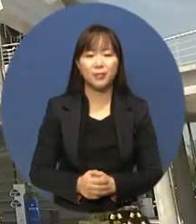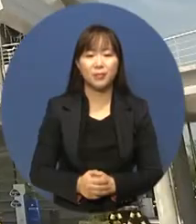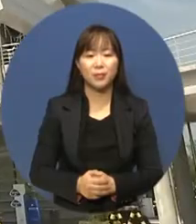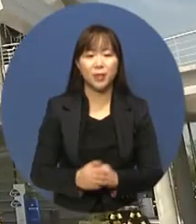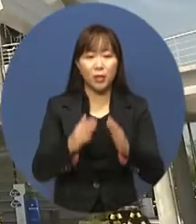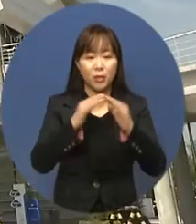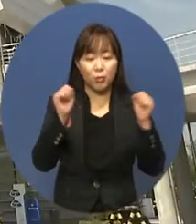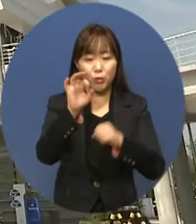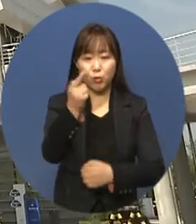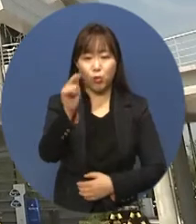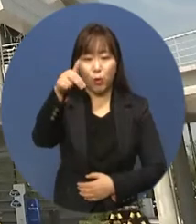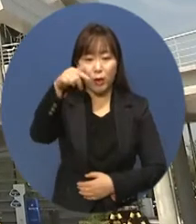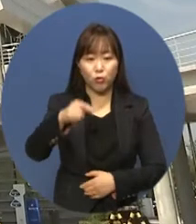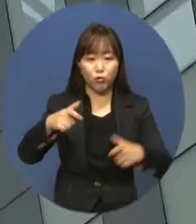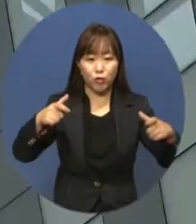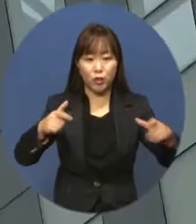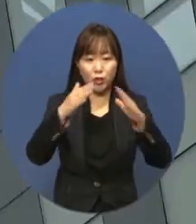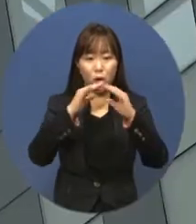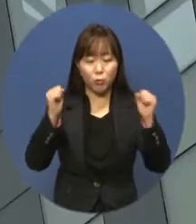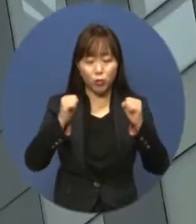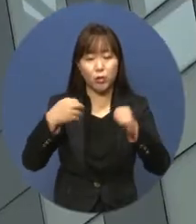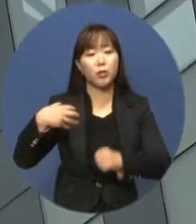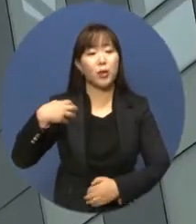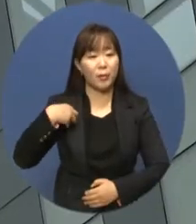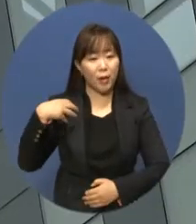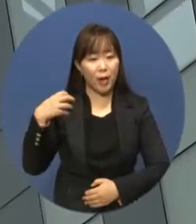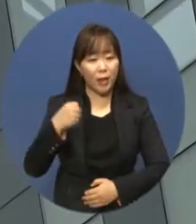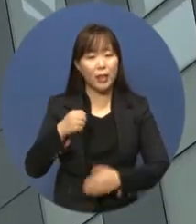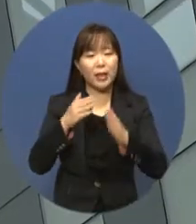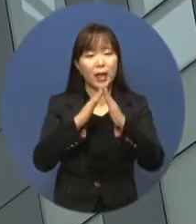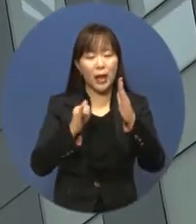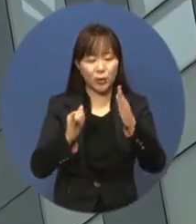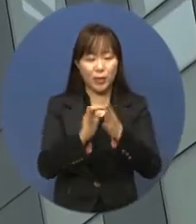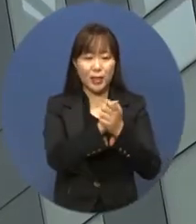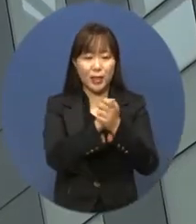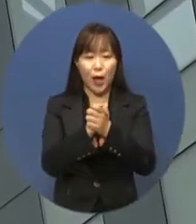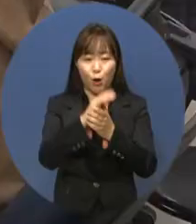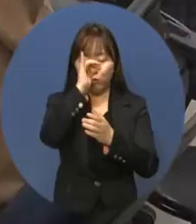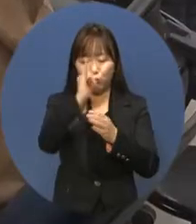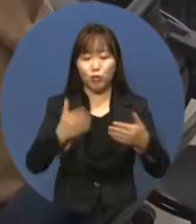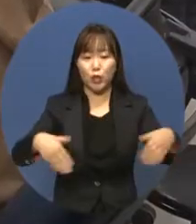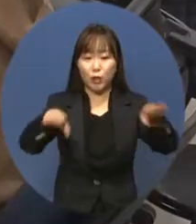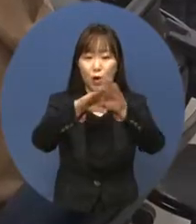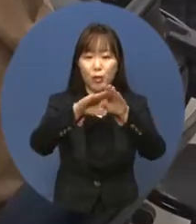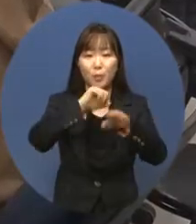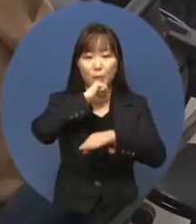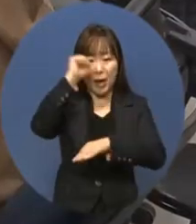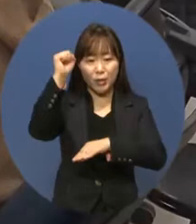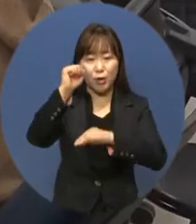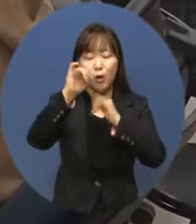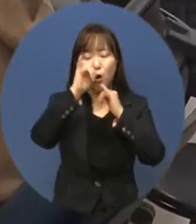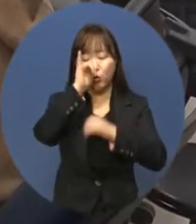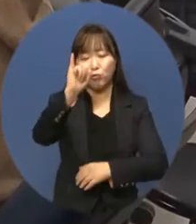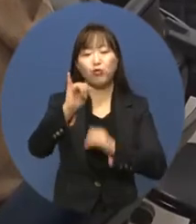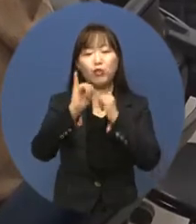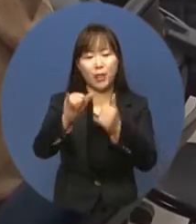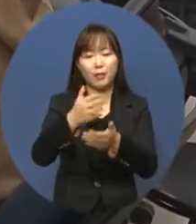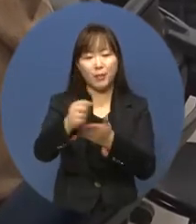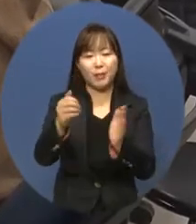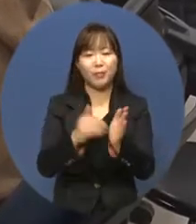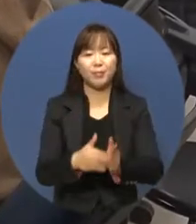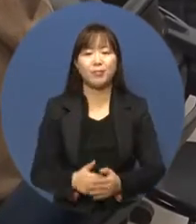전북 완주군이 전라북도에서 주관하는 가족친화 우수기관 으로 선정돼 우수상을 수상했습니다